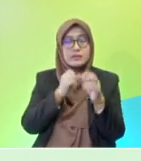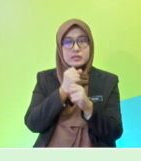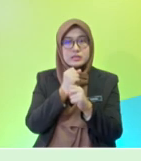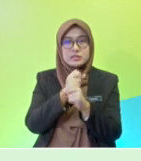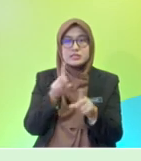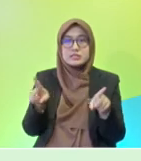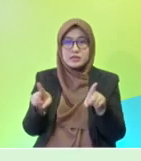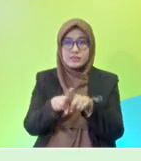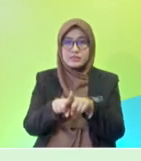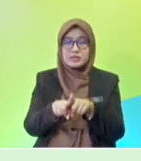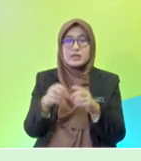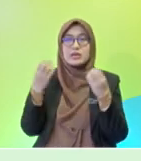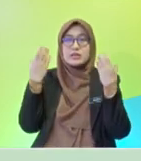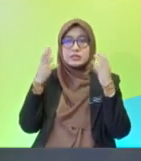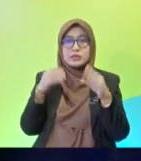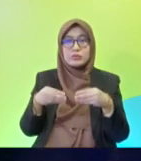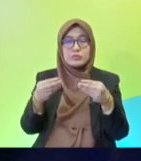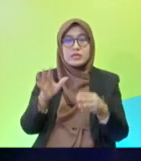lima bintang untuk Zara